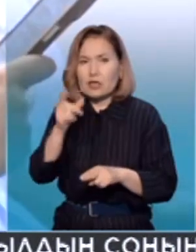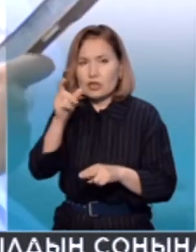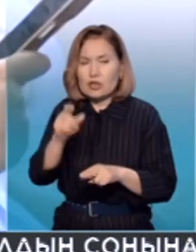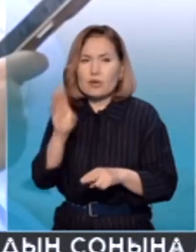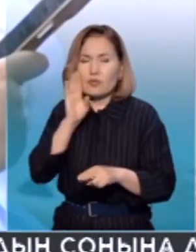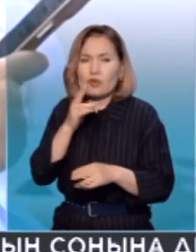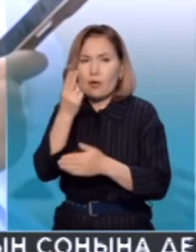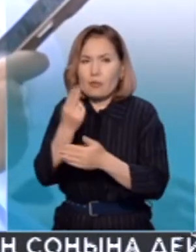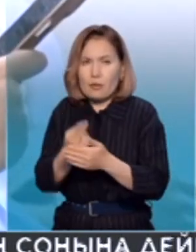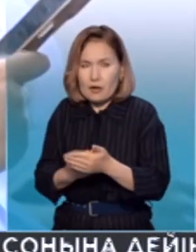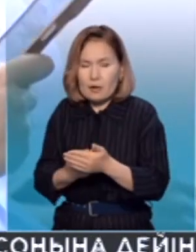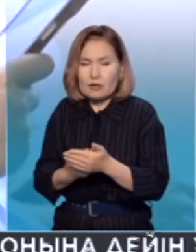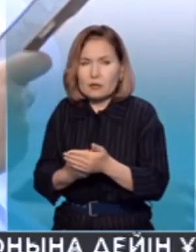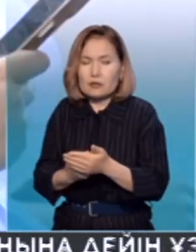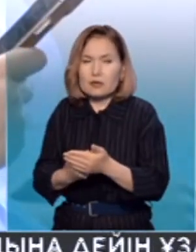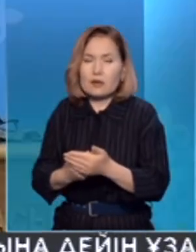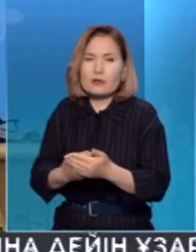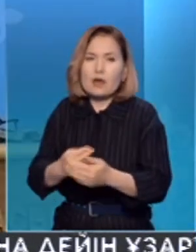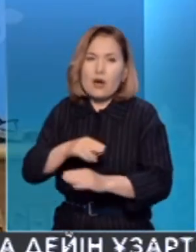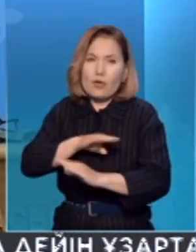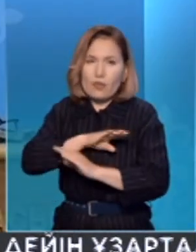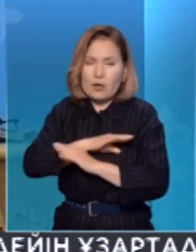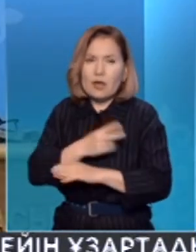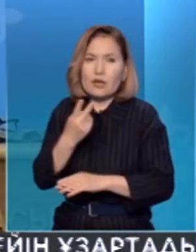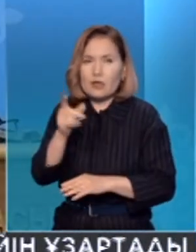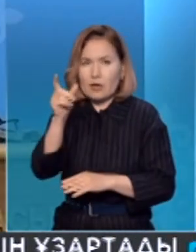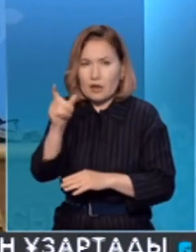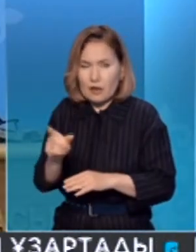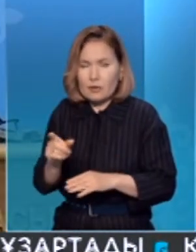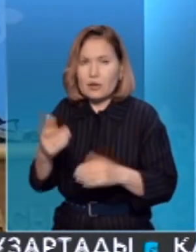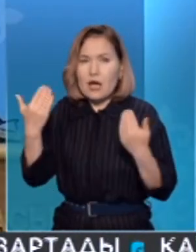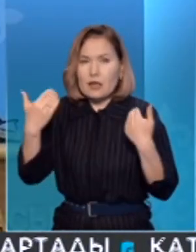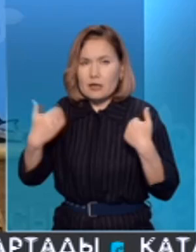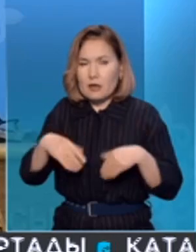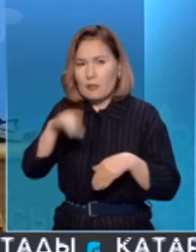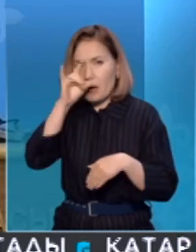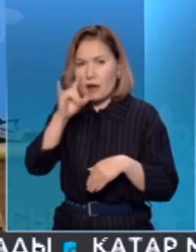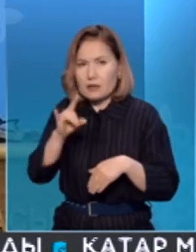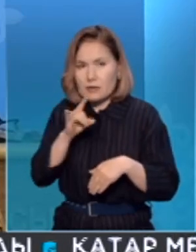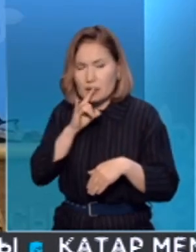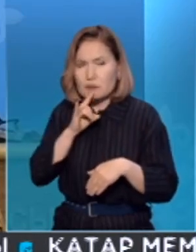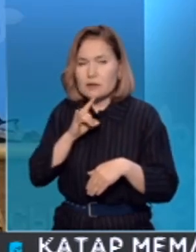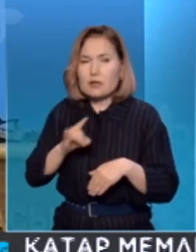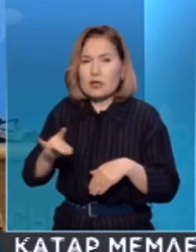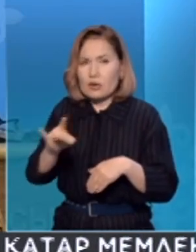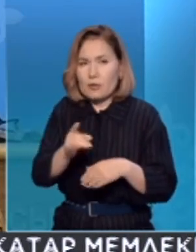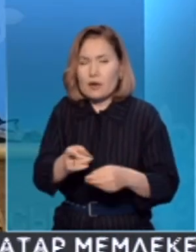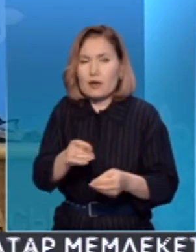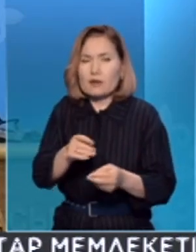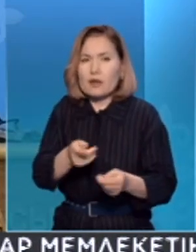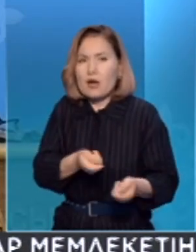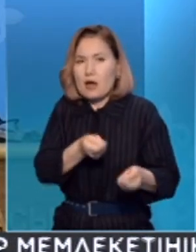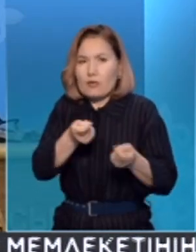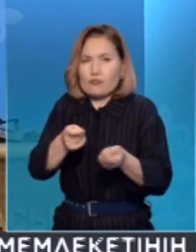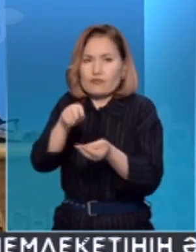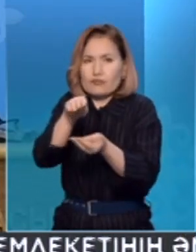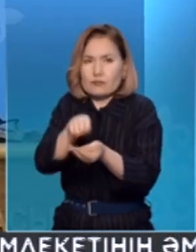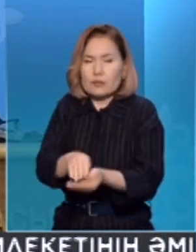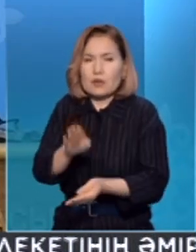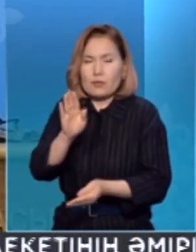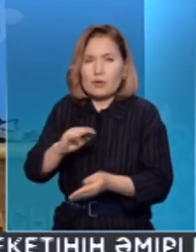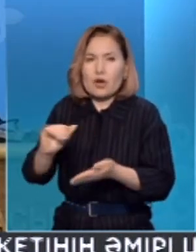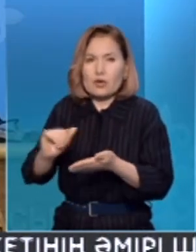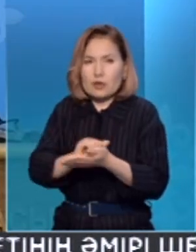кетті. Оны құтқарып үлгермедік. Енді олардың екеуінің де денесі жақын арада Қазақстанға жеткізіледі. Туыстарымен жұмыс істеп жатырмыз,